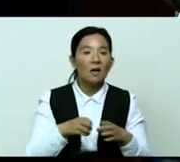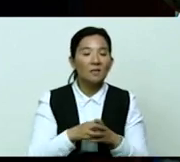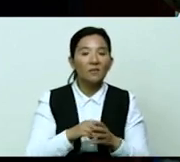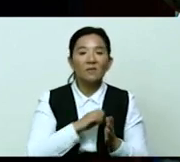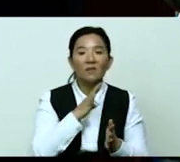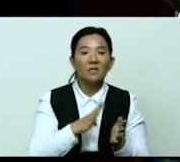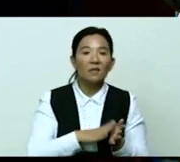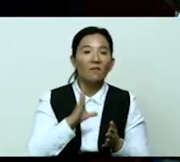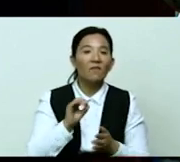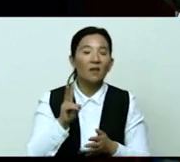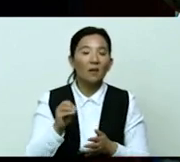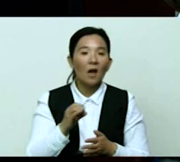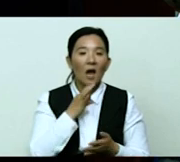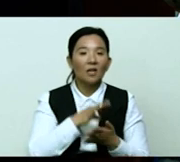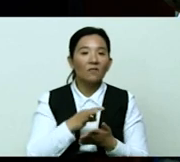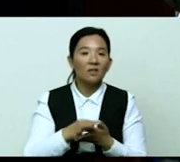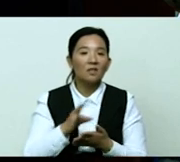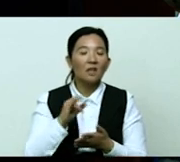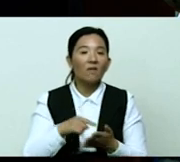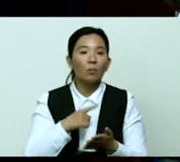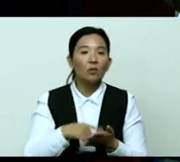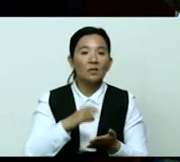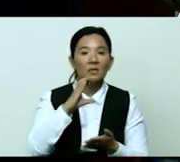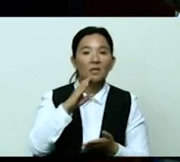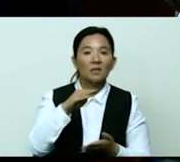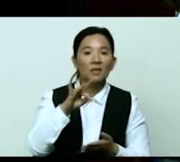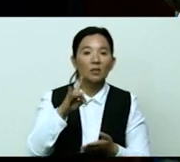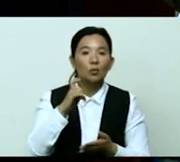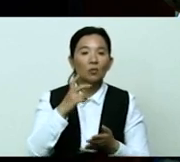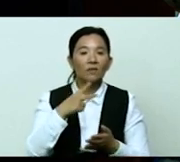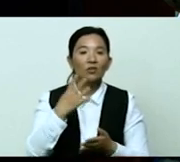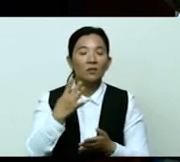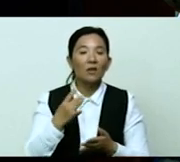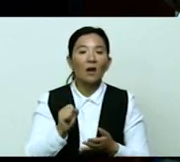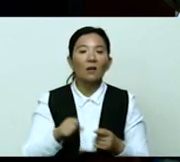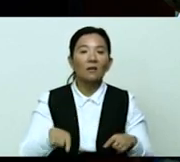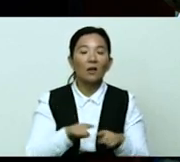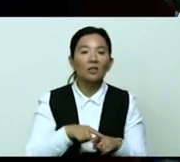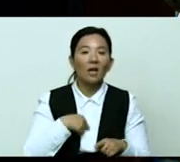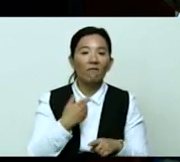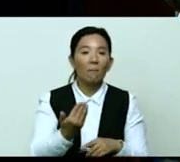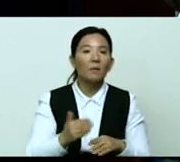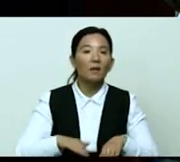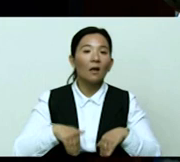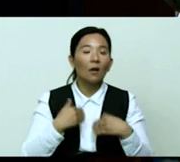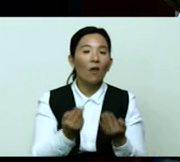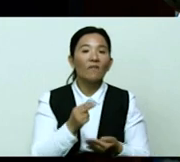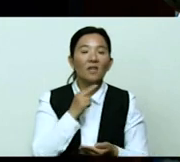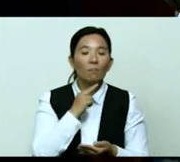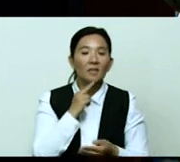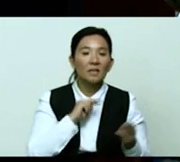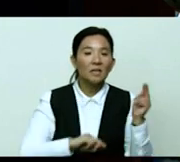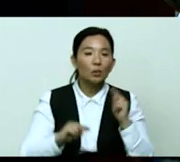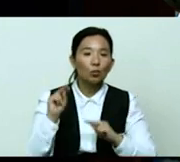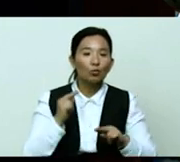веке, ответить на вопросы, страница 124, а также я вам предлагаю внимательно